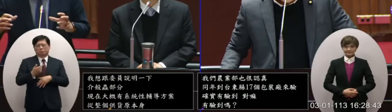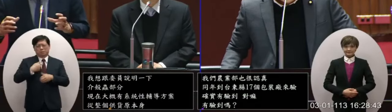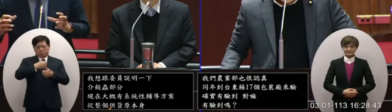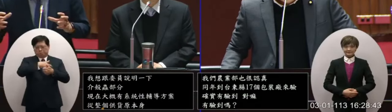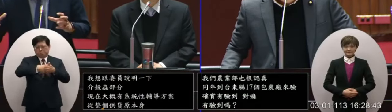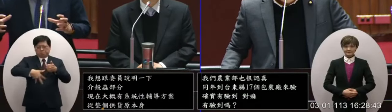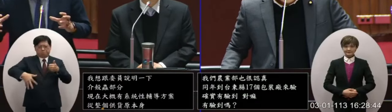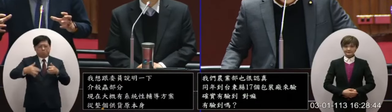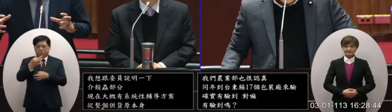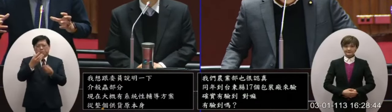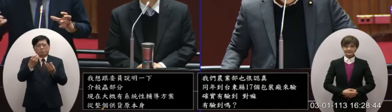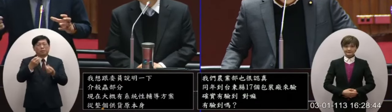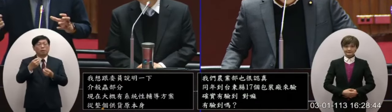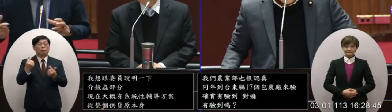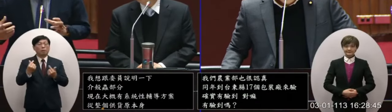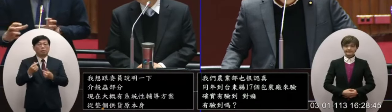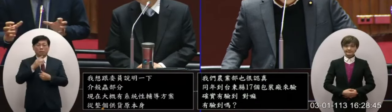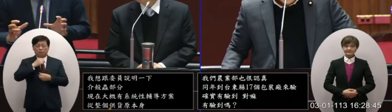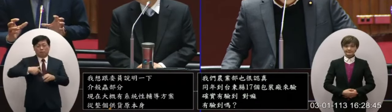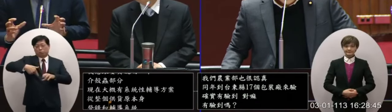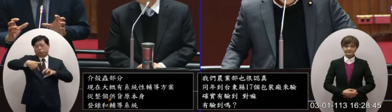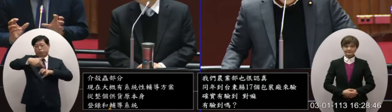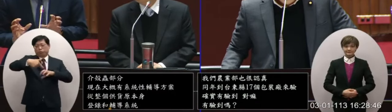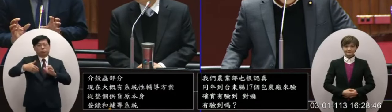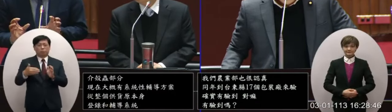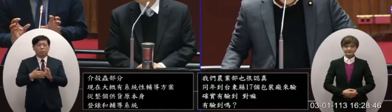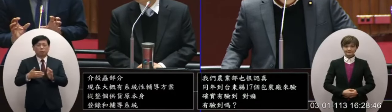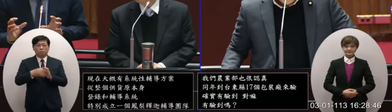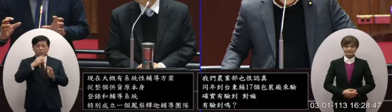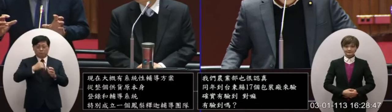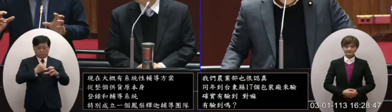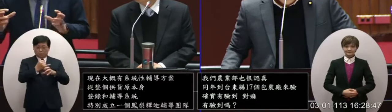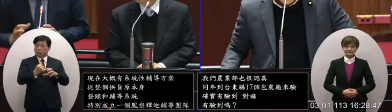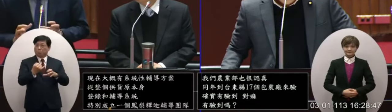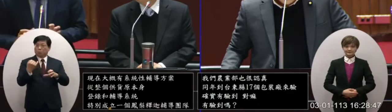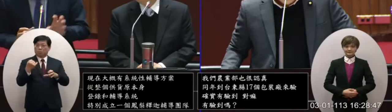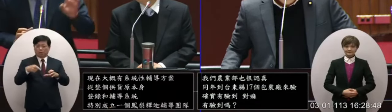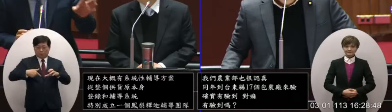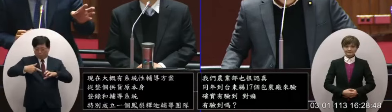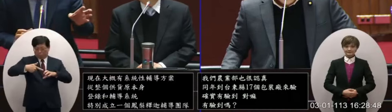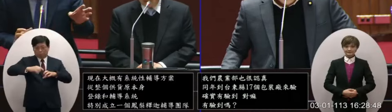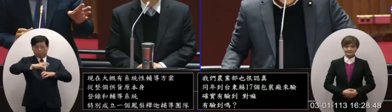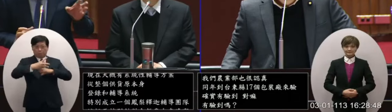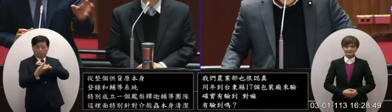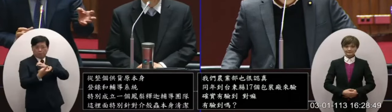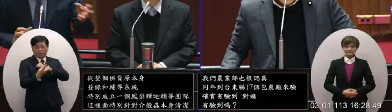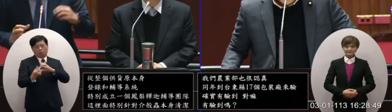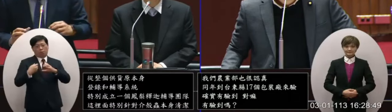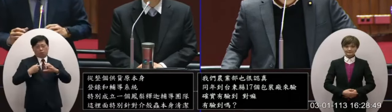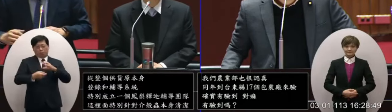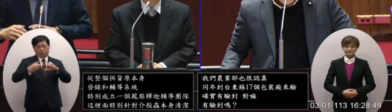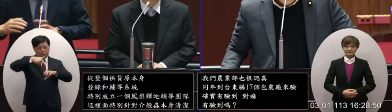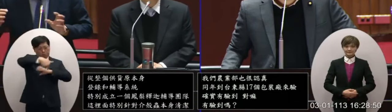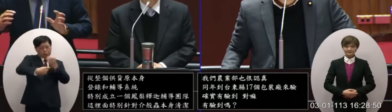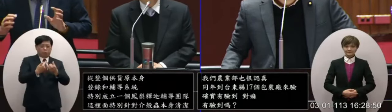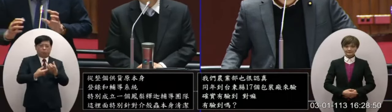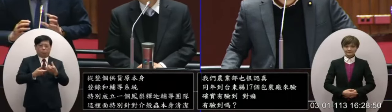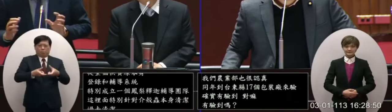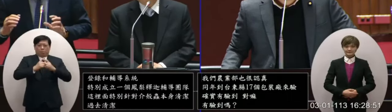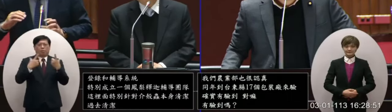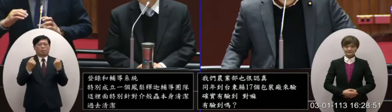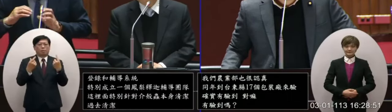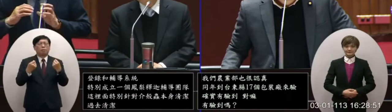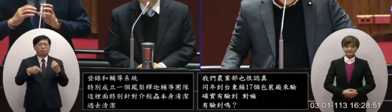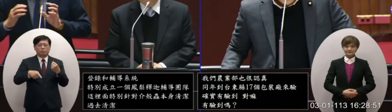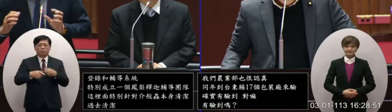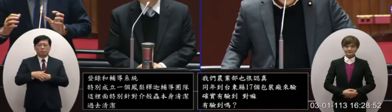统性的清洁，等于说就是用喷枪喷一喷以后，那个借壳虫会你这边喷了跑到另外一边去，那边喷了又回来，所以我们在整